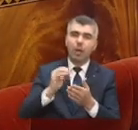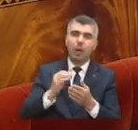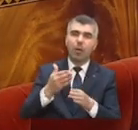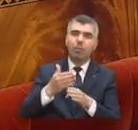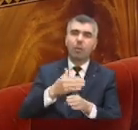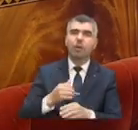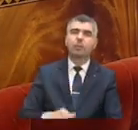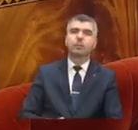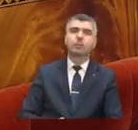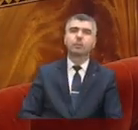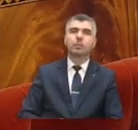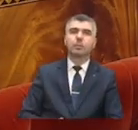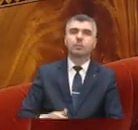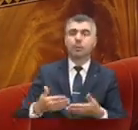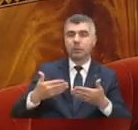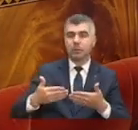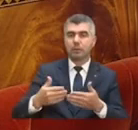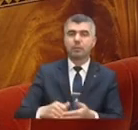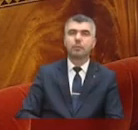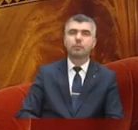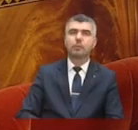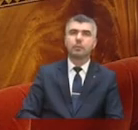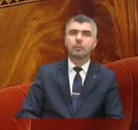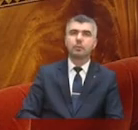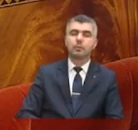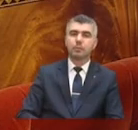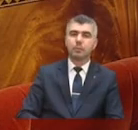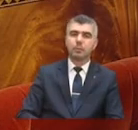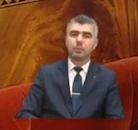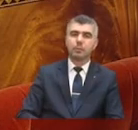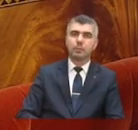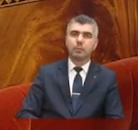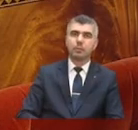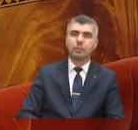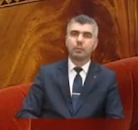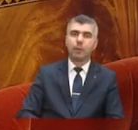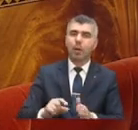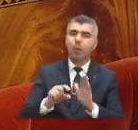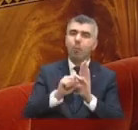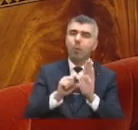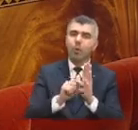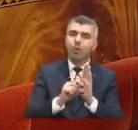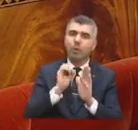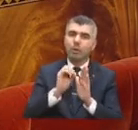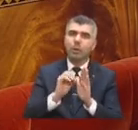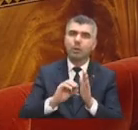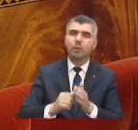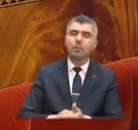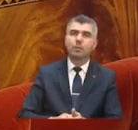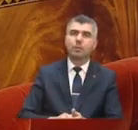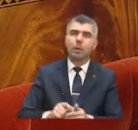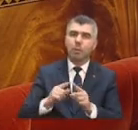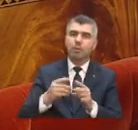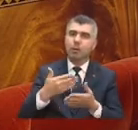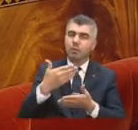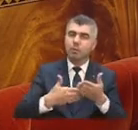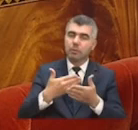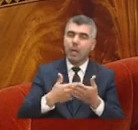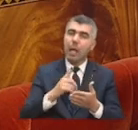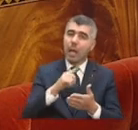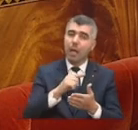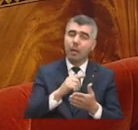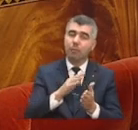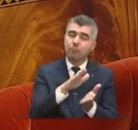سابقه. الان موضوع ماشي ديال هذا موضوع ماشي ديال انا نعطيك الرسائل السيبوانو، راه عندي